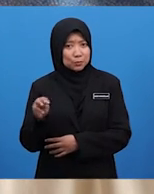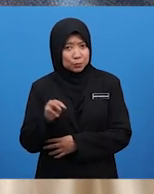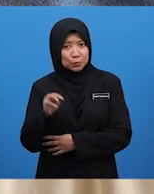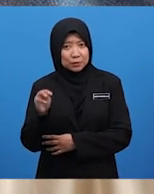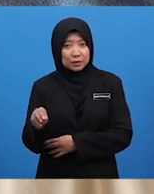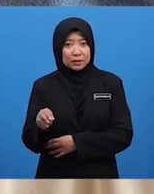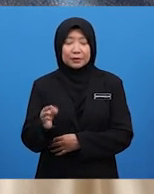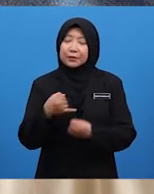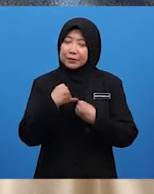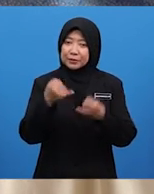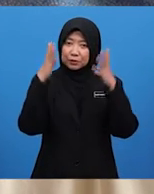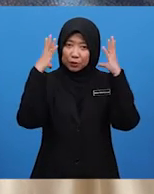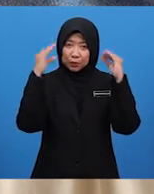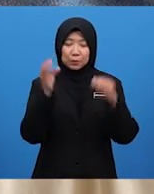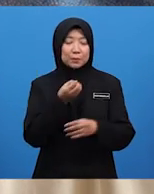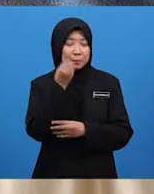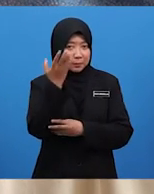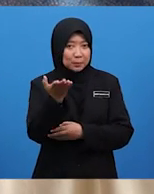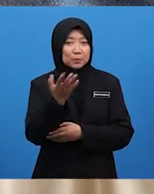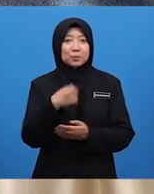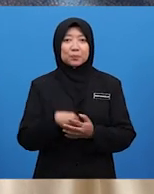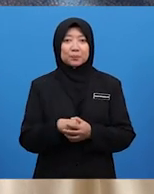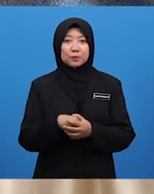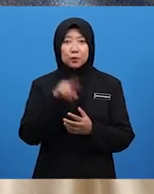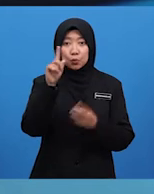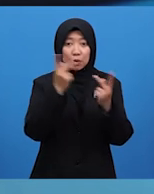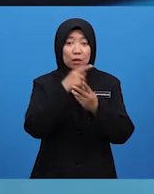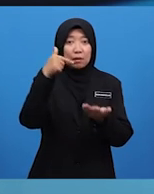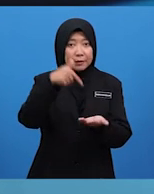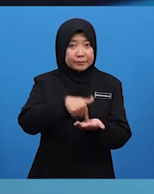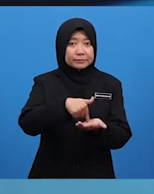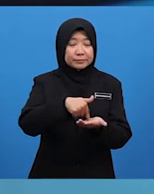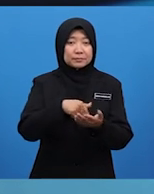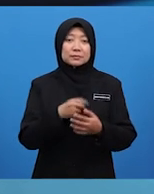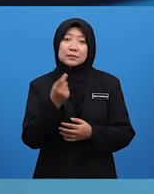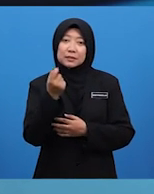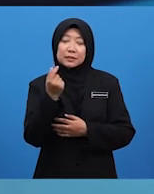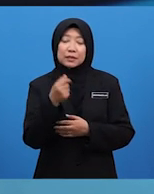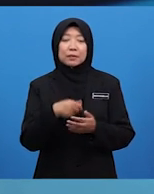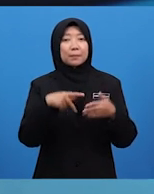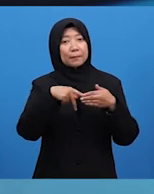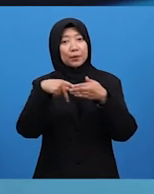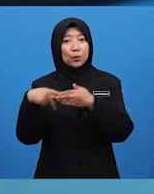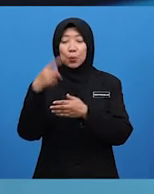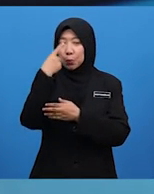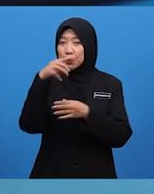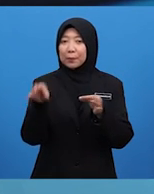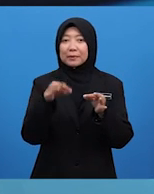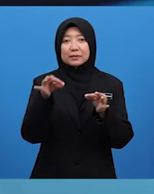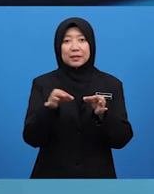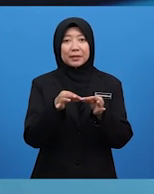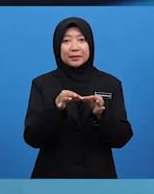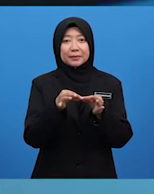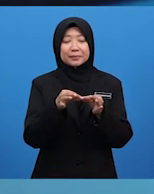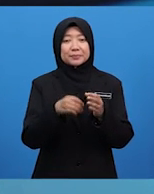Murid-murid, ingin cikgu kongsikan di sini sekali lagi sedikit panduan untuk menjahit